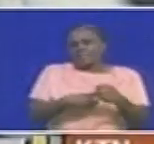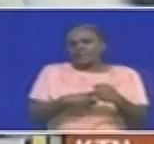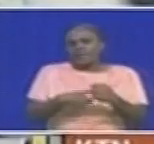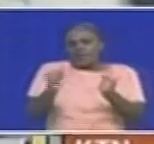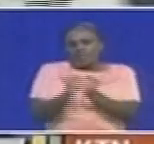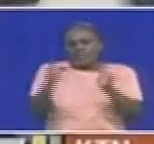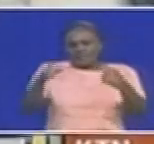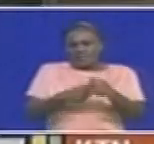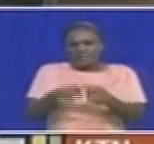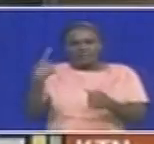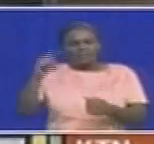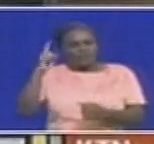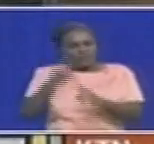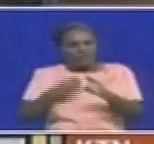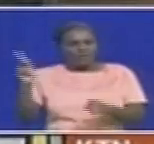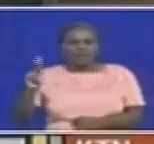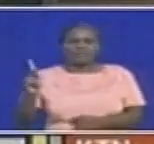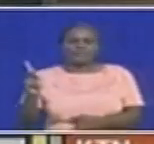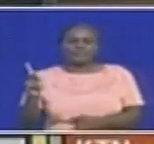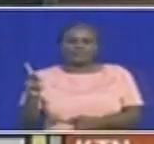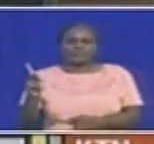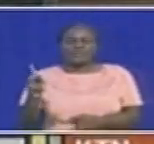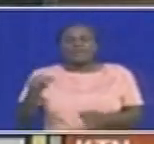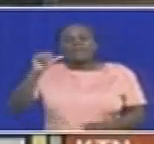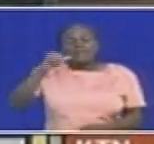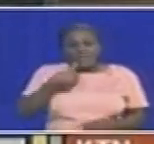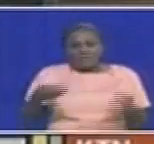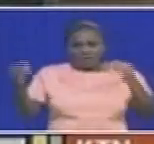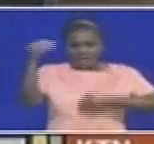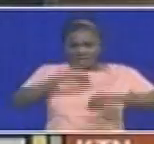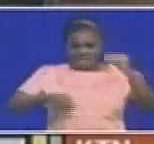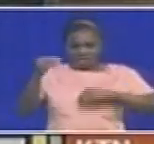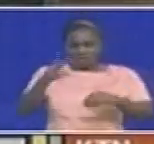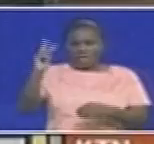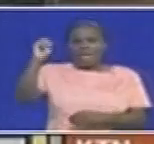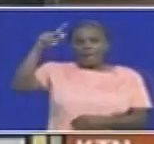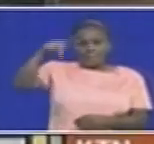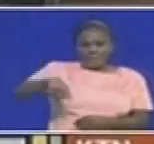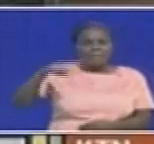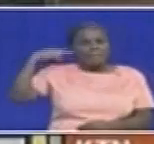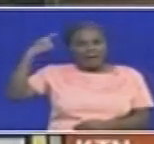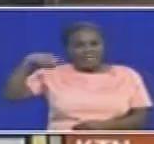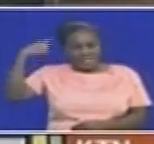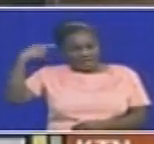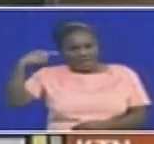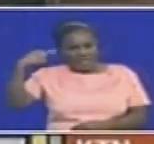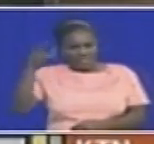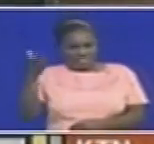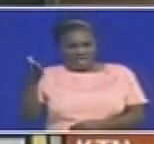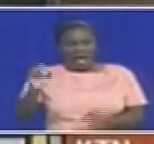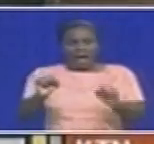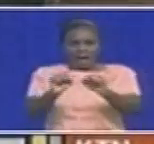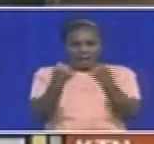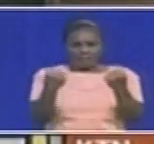26,916 za Kariuki. In order that a fresh election for the member of the National Assembly for Madhare constituency be held